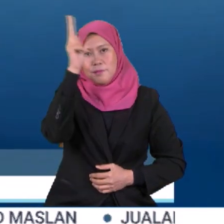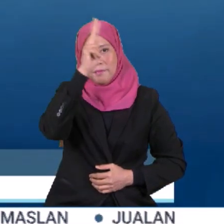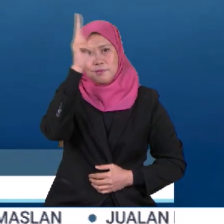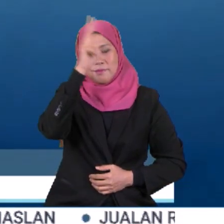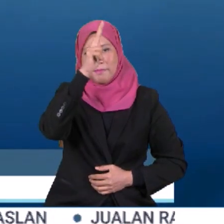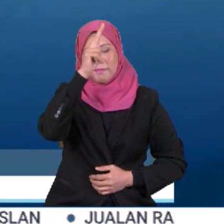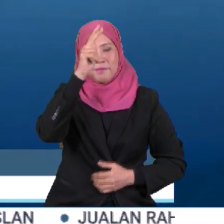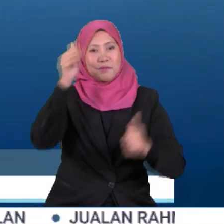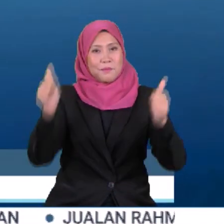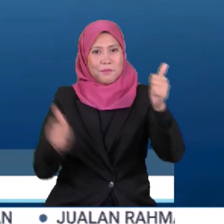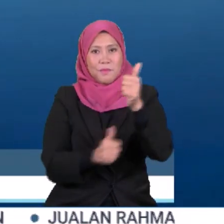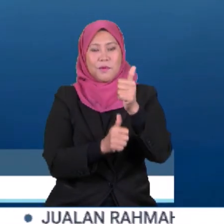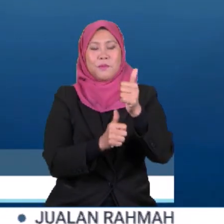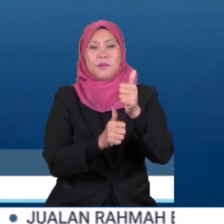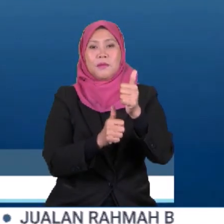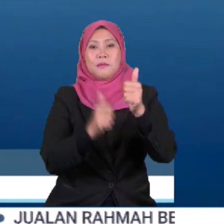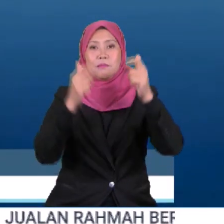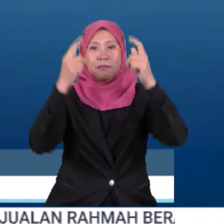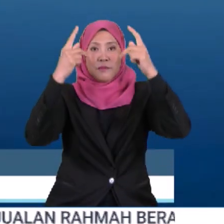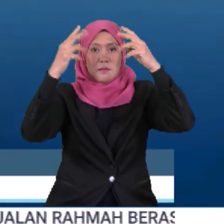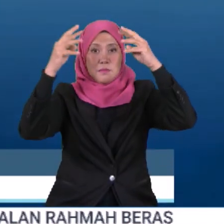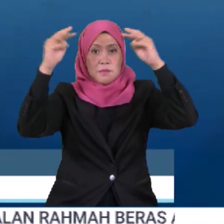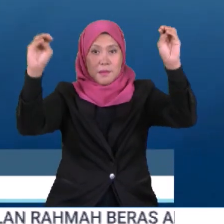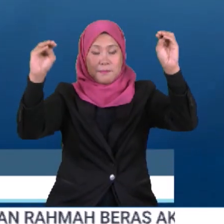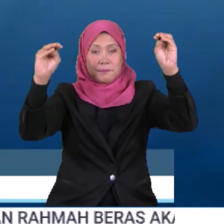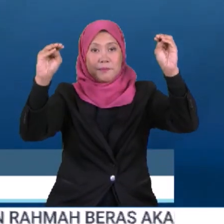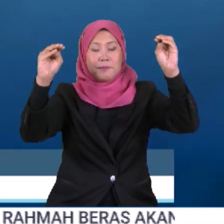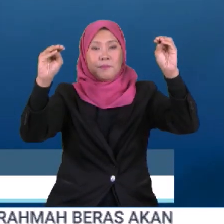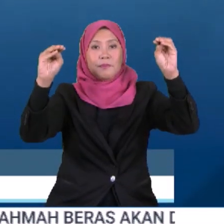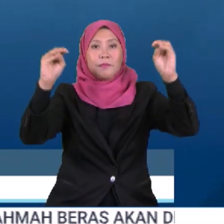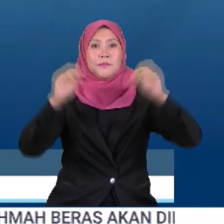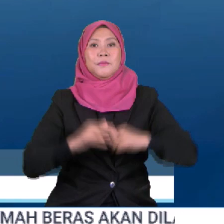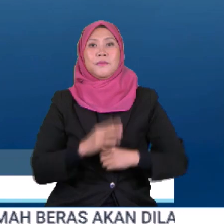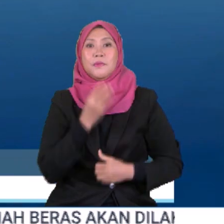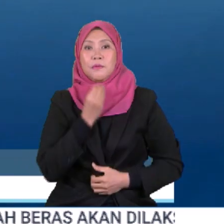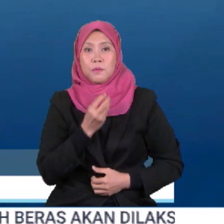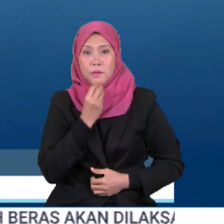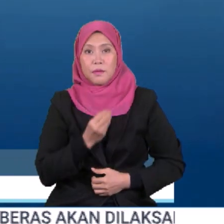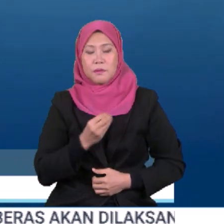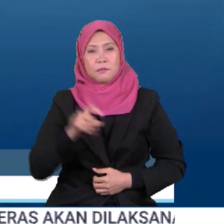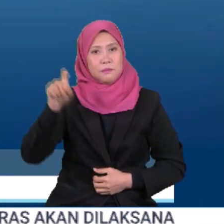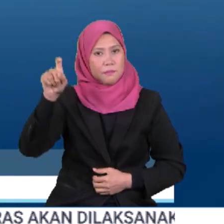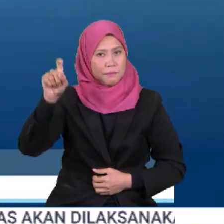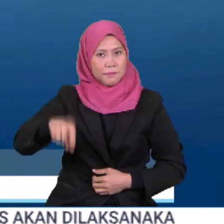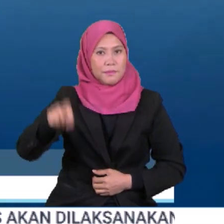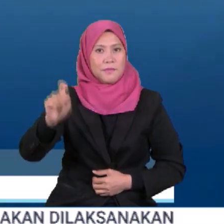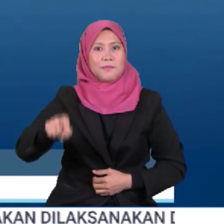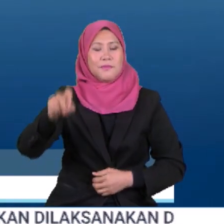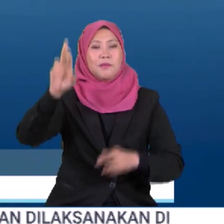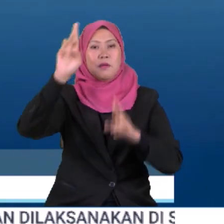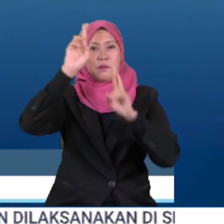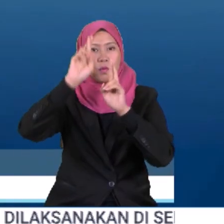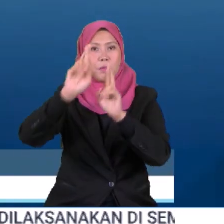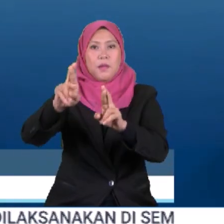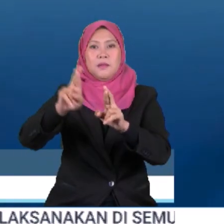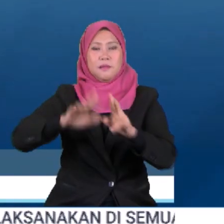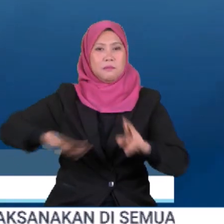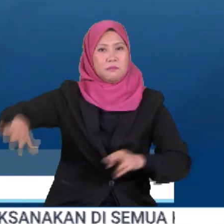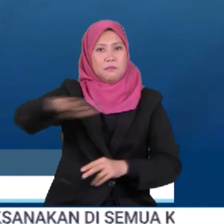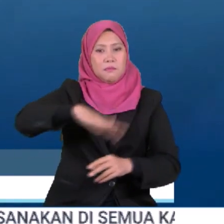kerajaan di bawah kepimpinan Yang Amat Berhormat Datuk Seri Anwar Ibrahim perlu sentiasa menghormati dan